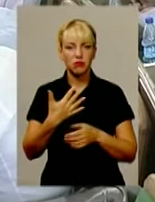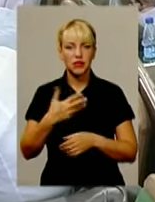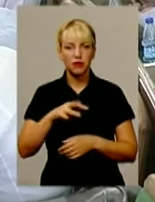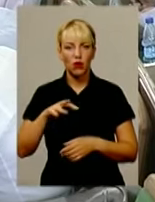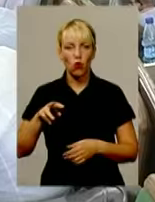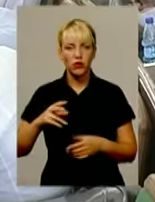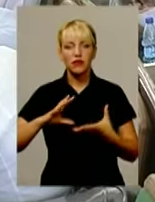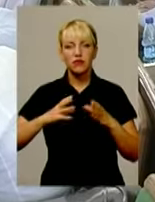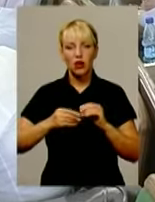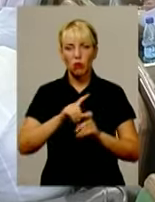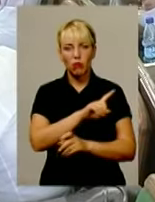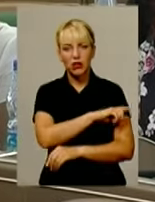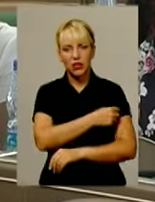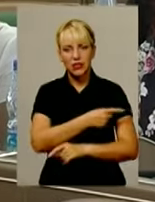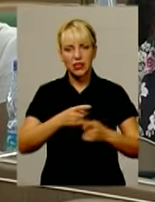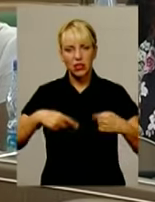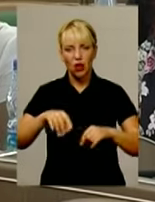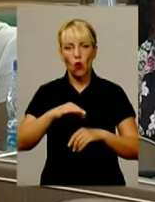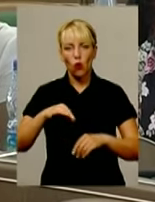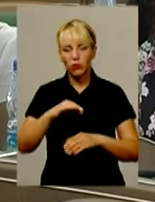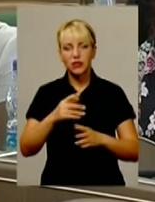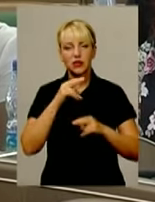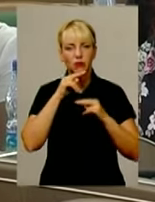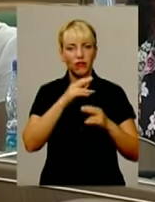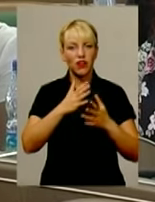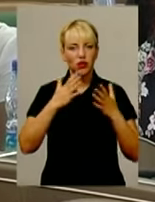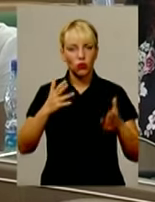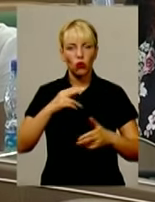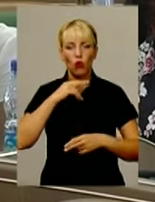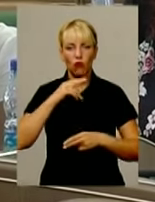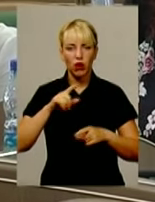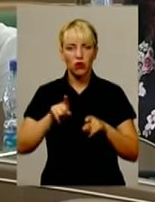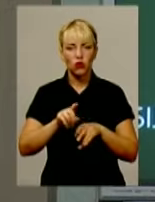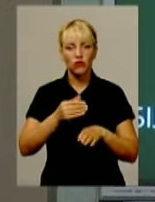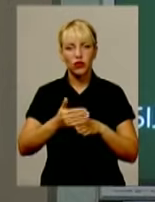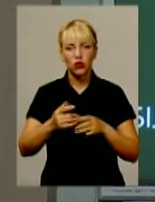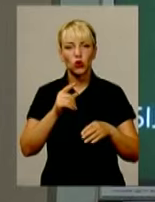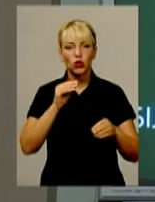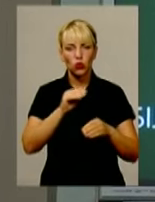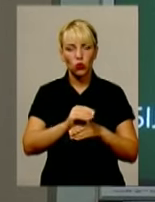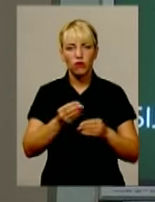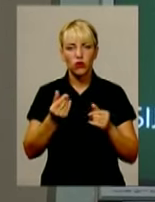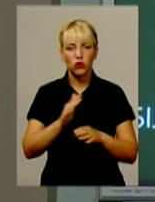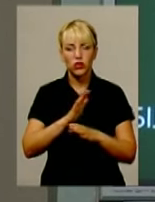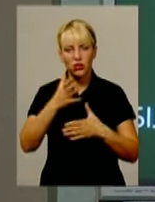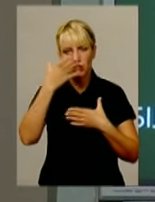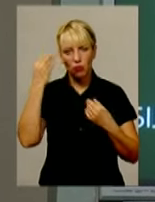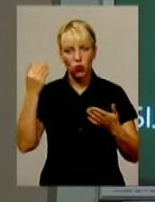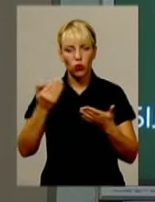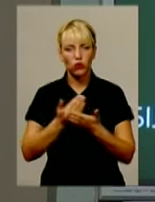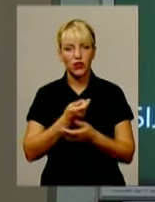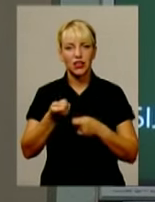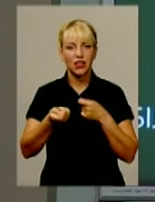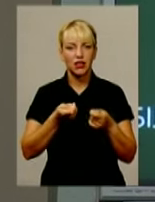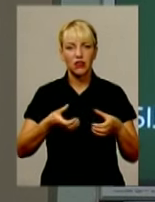медицині області цьогоріч приділили неабияку увагу. Депутати виділили і додаткові кошти закладам і не забули оновити керівний склад.